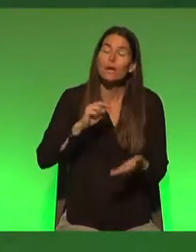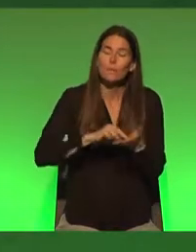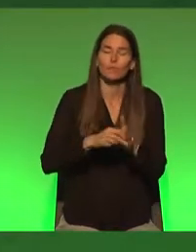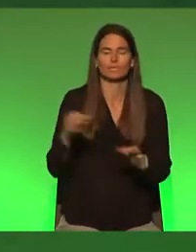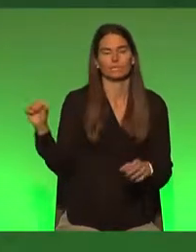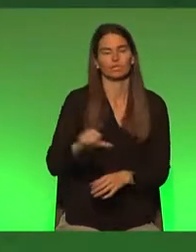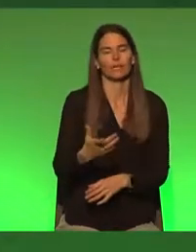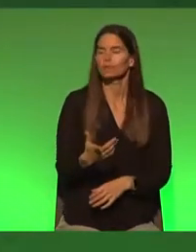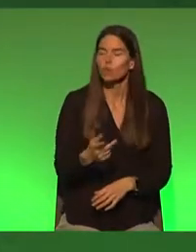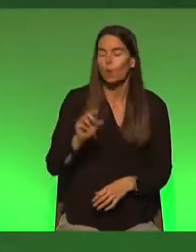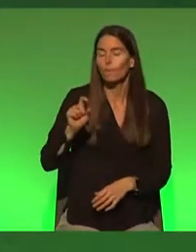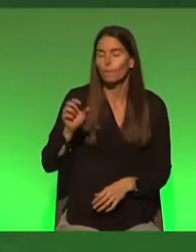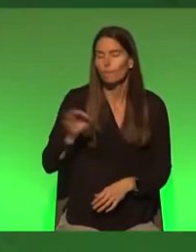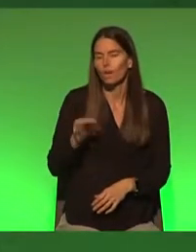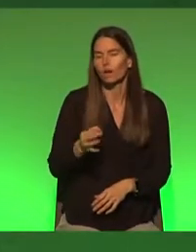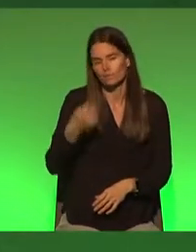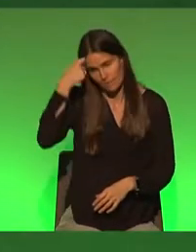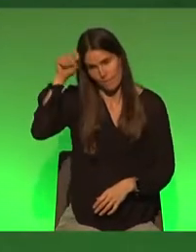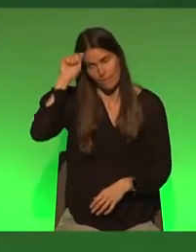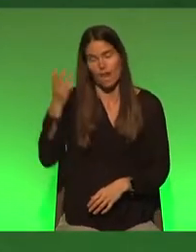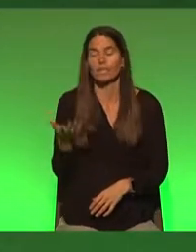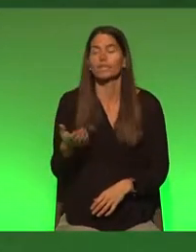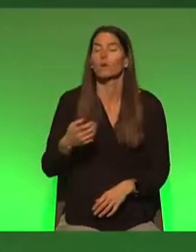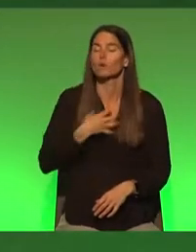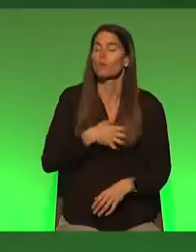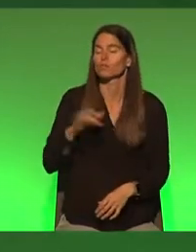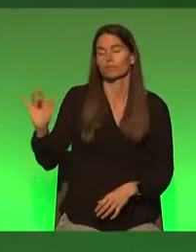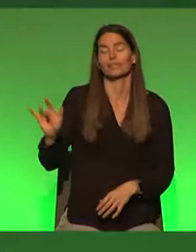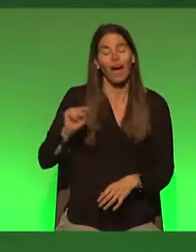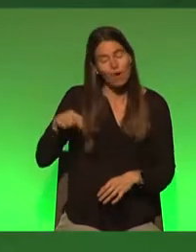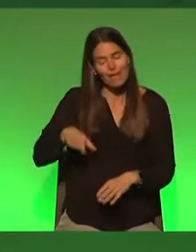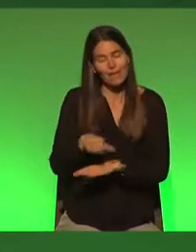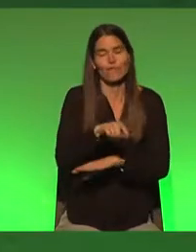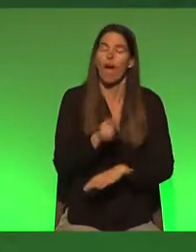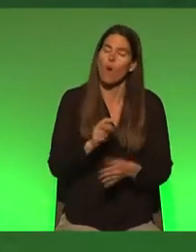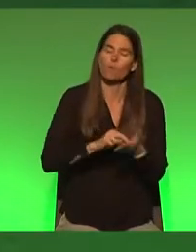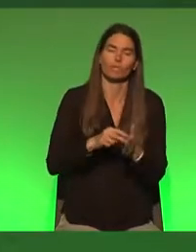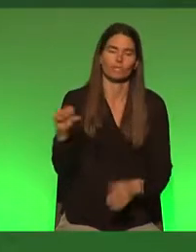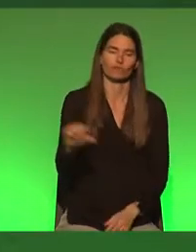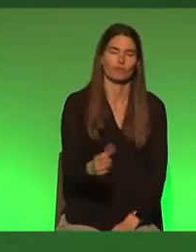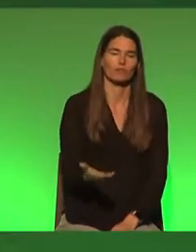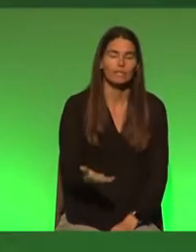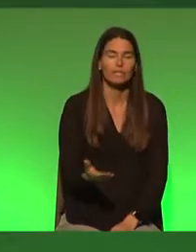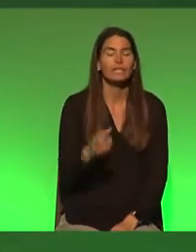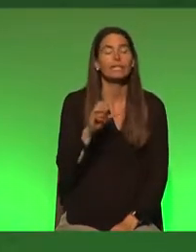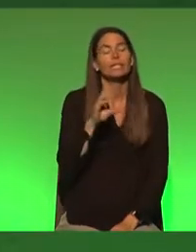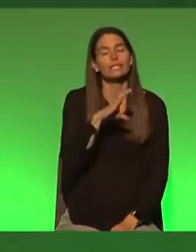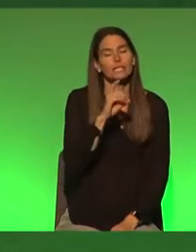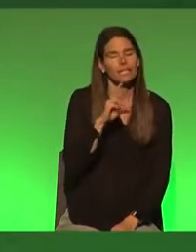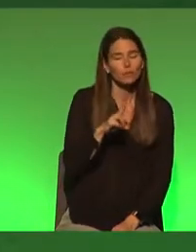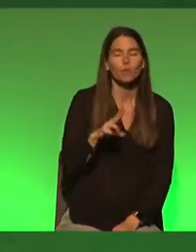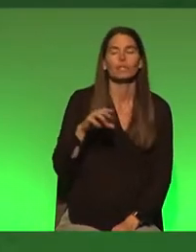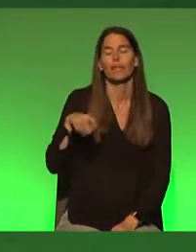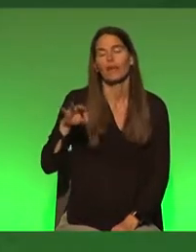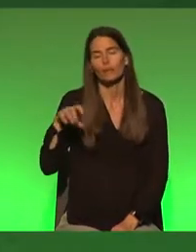Blick nach München und Berlin. Nee, auch in NRW haben wir schlechte Politik. CDU und FDP, und Julia hat schon